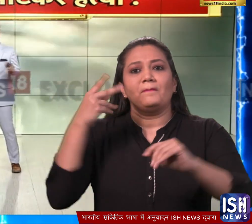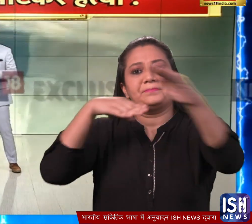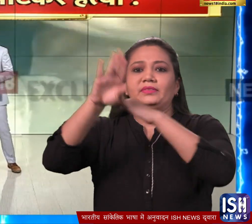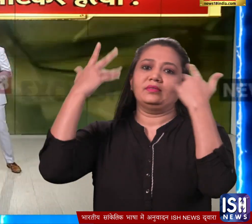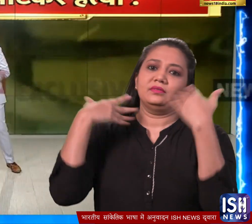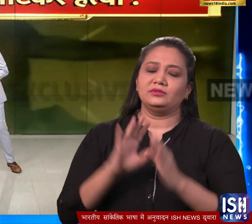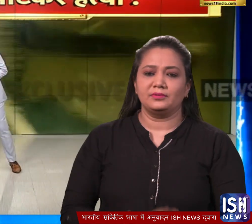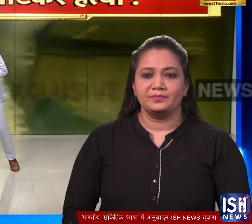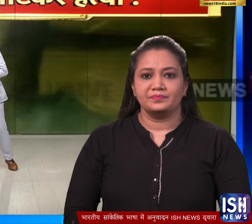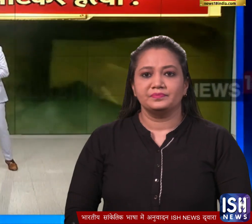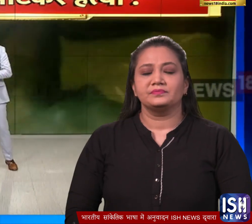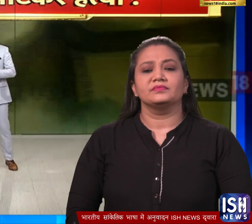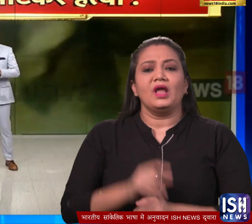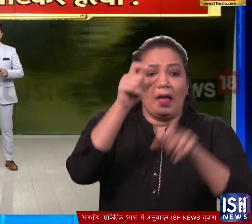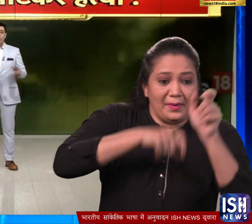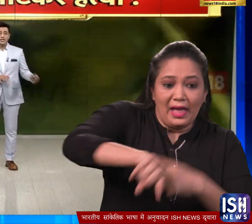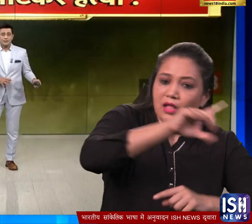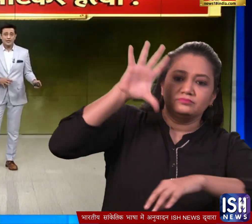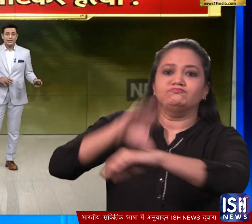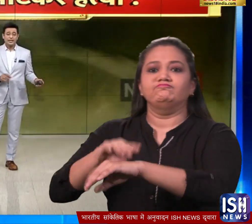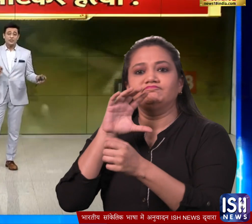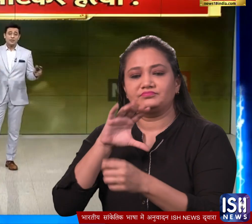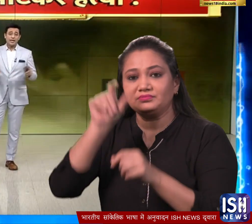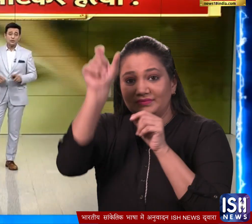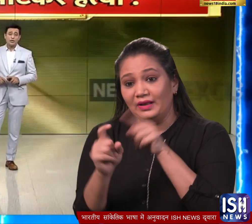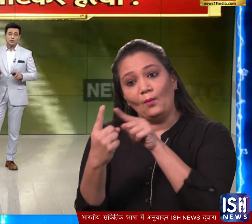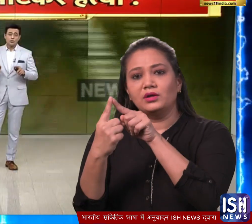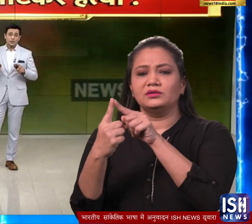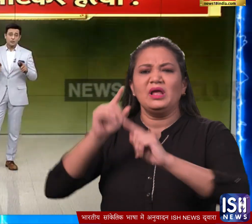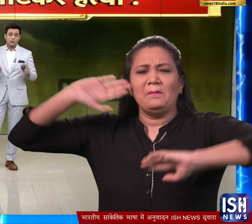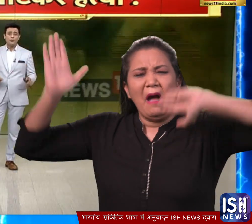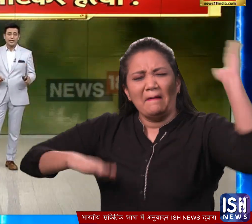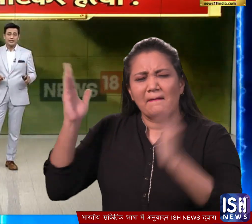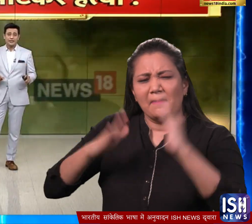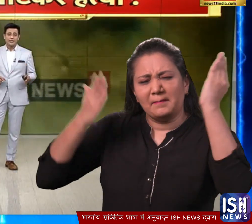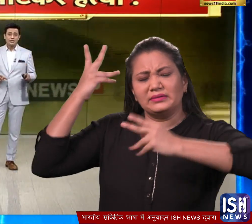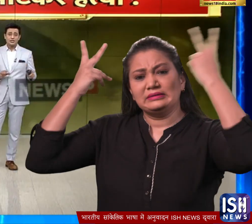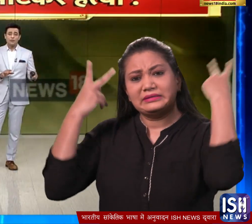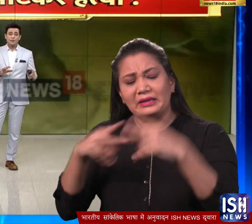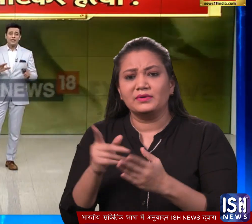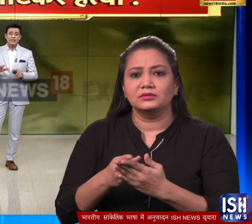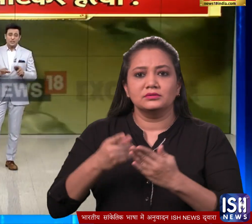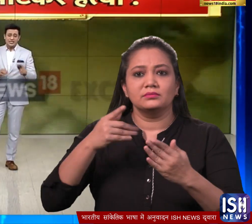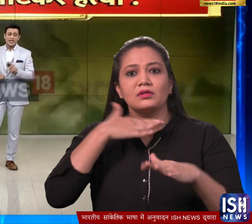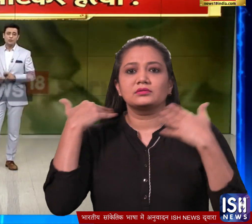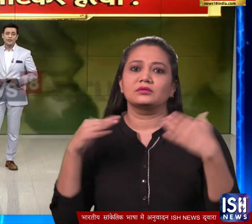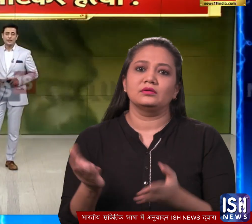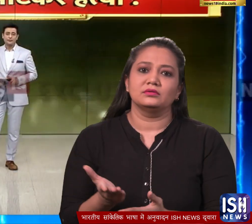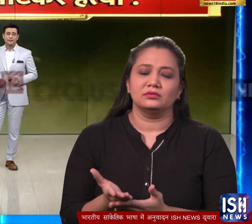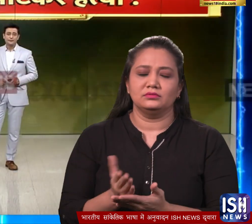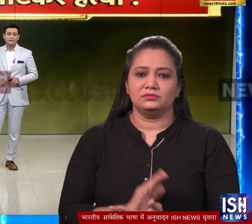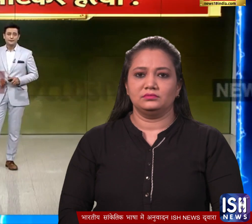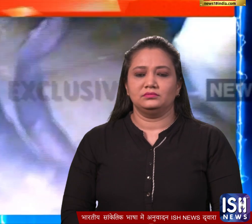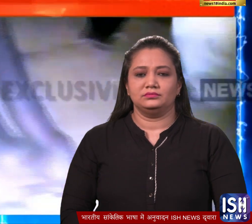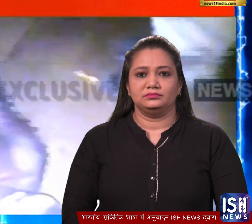वो दोनों भाग गए और लोगों ने इसे पकड़ लिया, जिसके बाद उन्होंने उसकी खूब पिटाई की, जिससे वो अपनी जान से हाथ धो बैठा।